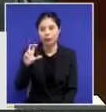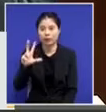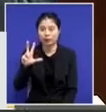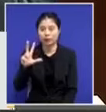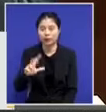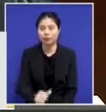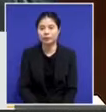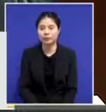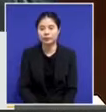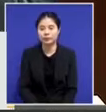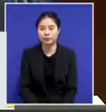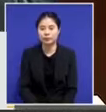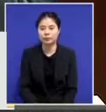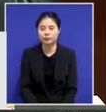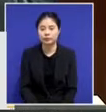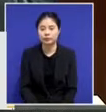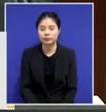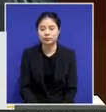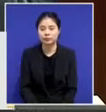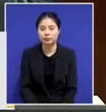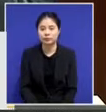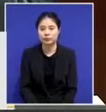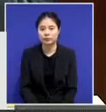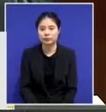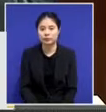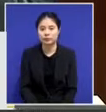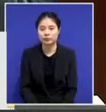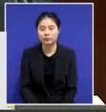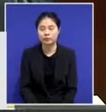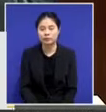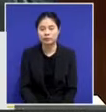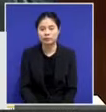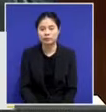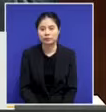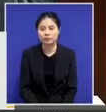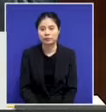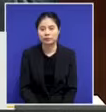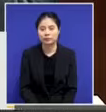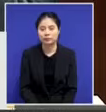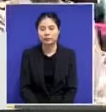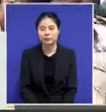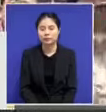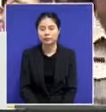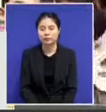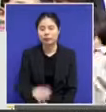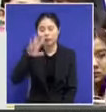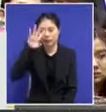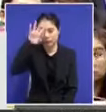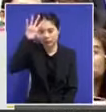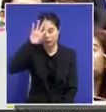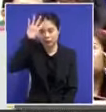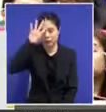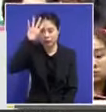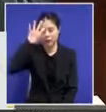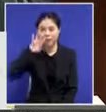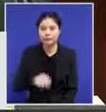693นาวาอากาศเอกอนุดิษฐ์นาครทัพ คุณธนาธรจึงรุ่งเรืองกิจ